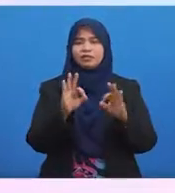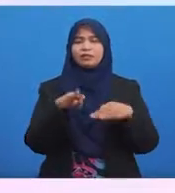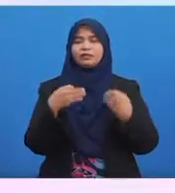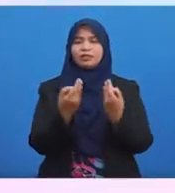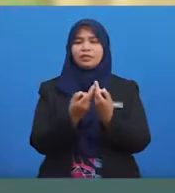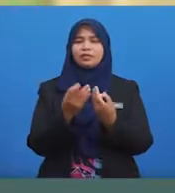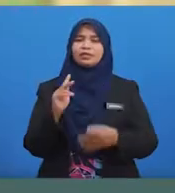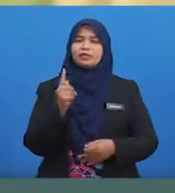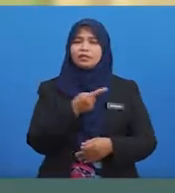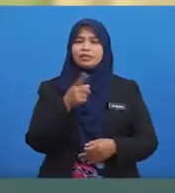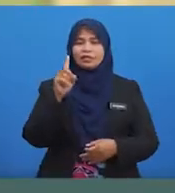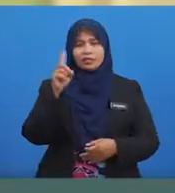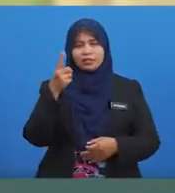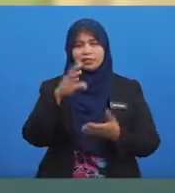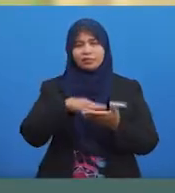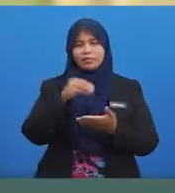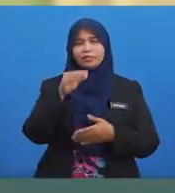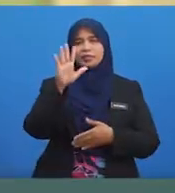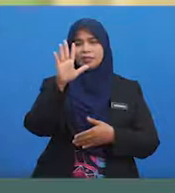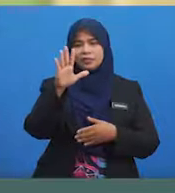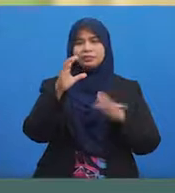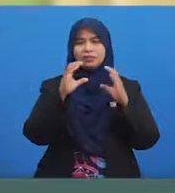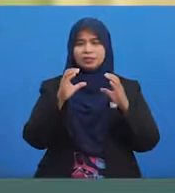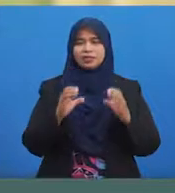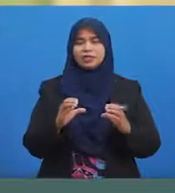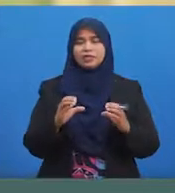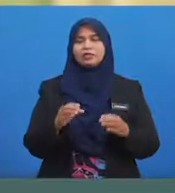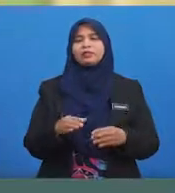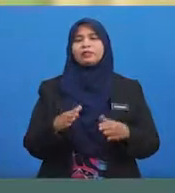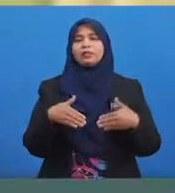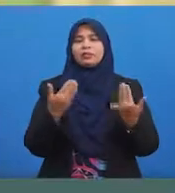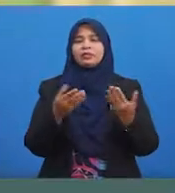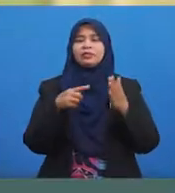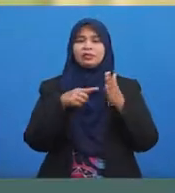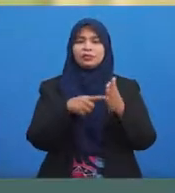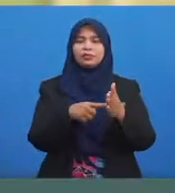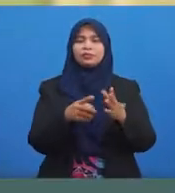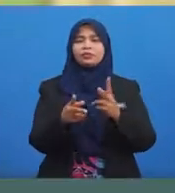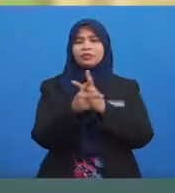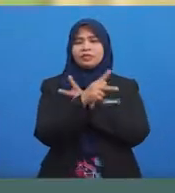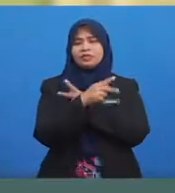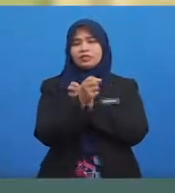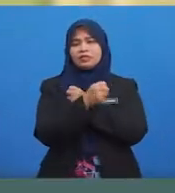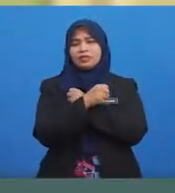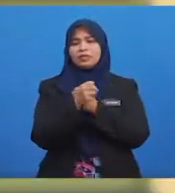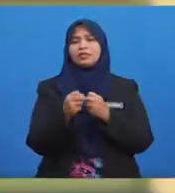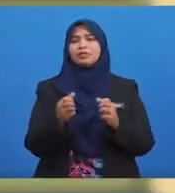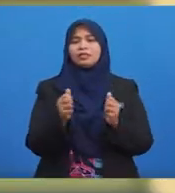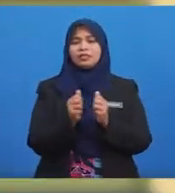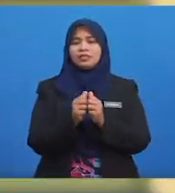mempelajari lima cara bagaimana menunjukkan kasih sayang terhadap keluarga